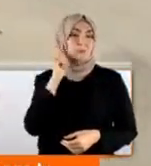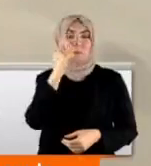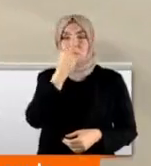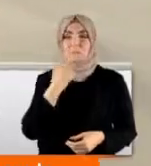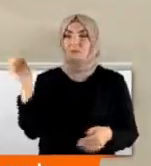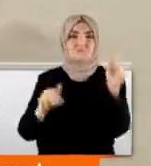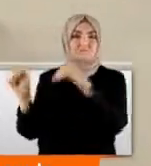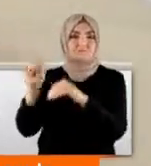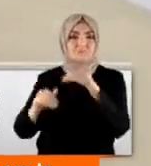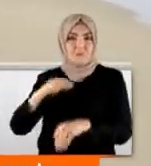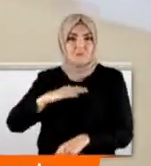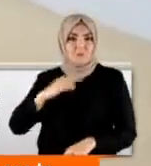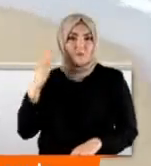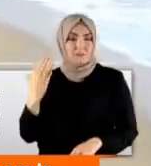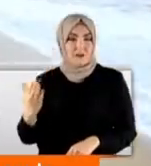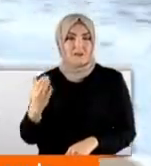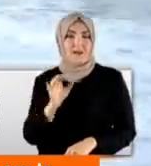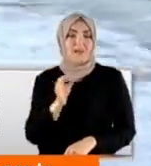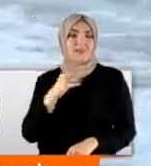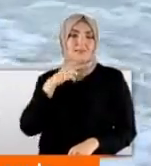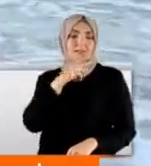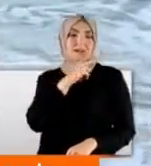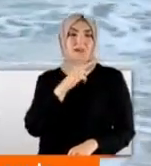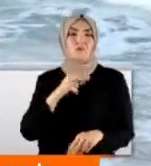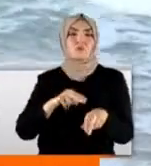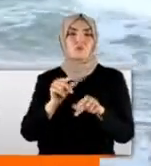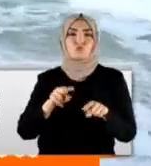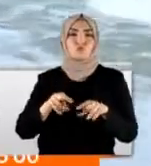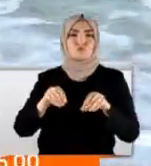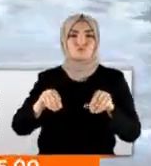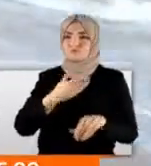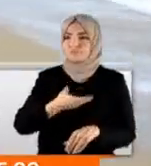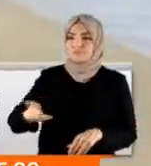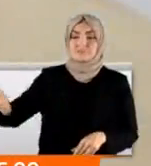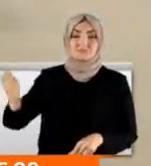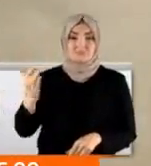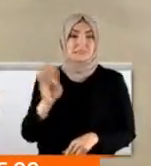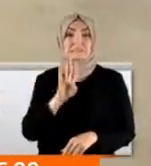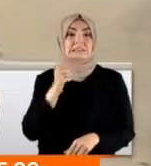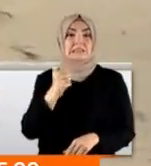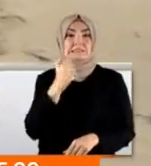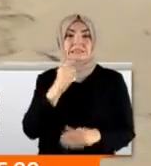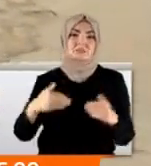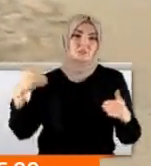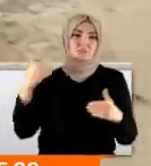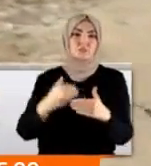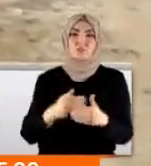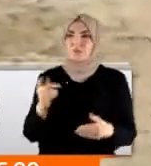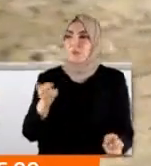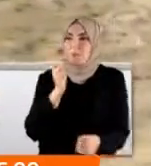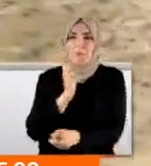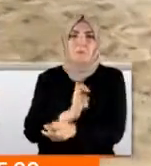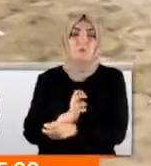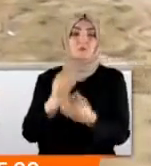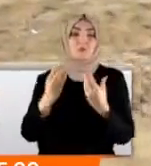yaptı. Gördüğünüz bu altın kumsallar. Ancak aradan geçen 46 yıl içerisinde adeta hayalet şehire dönmüştü. Ta ki